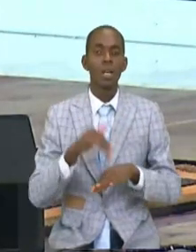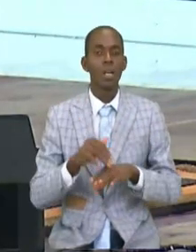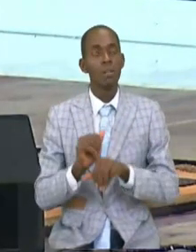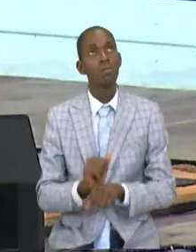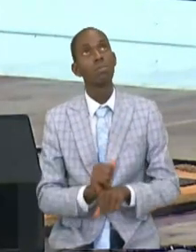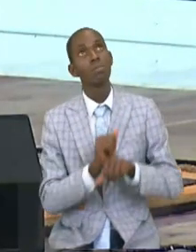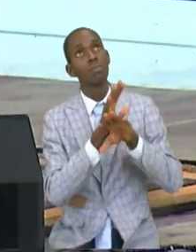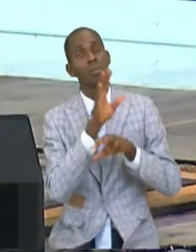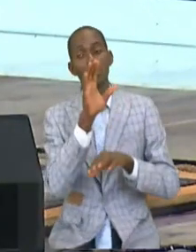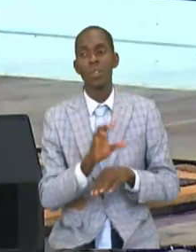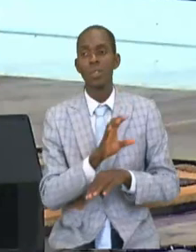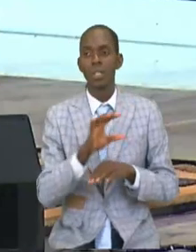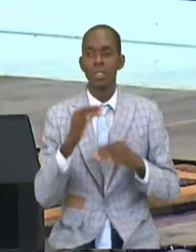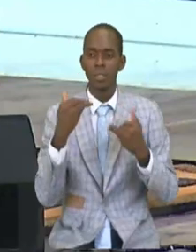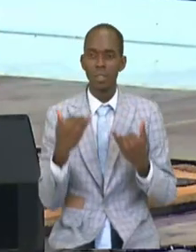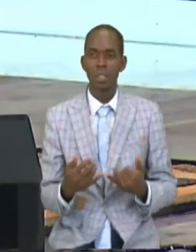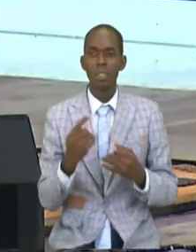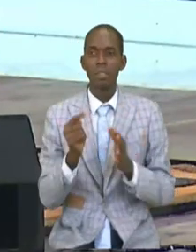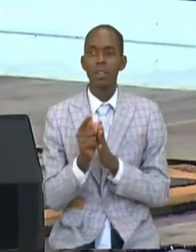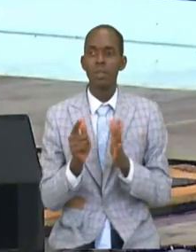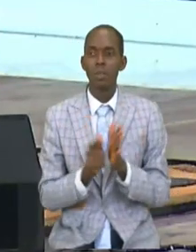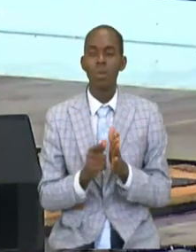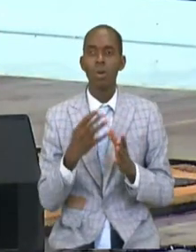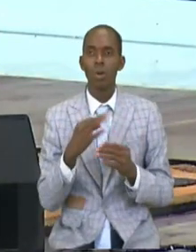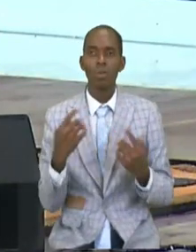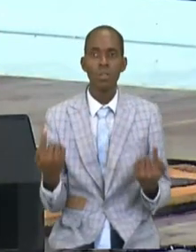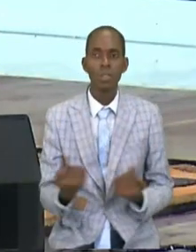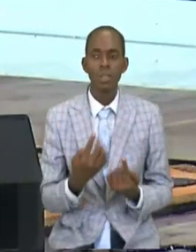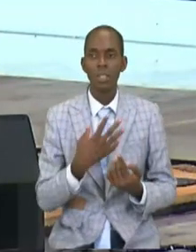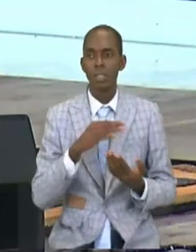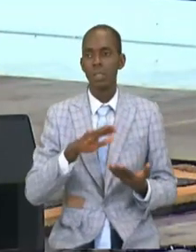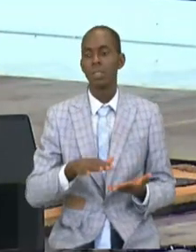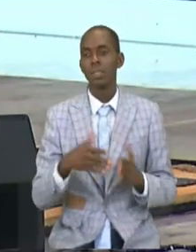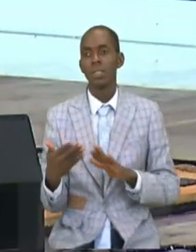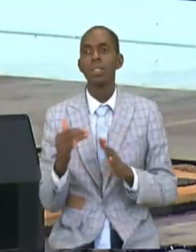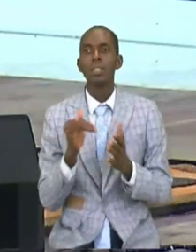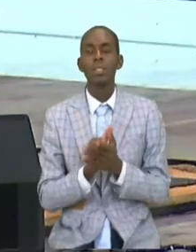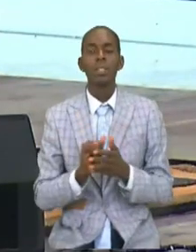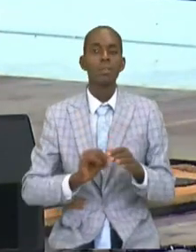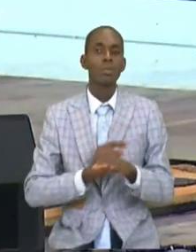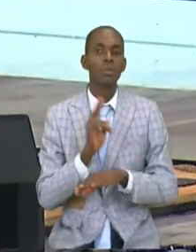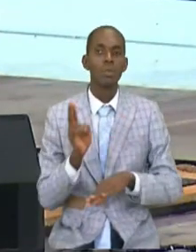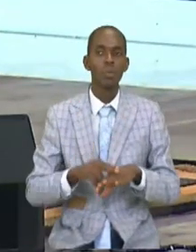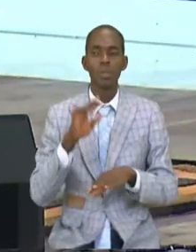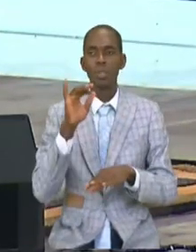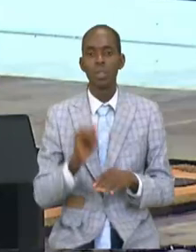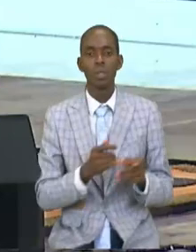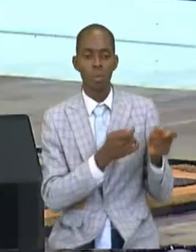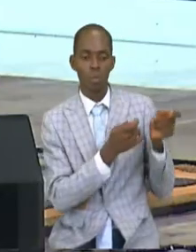calvaire. Et maintenant, la loi du péché et de la mort